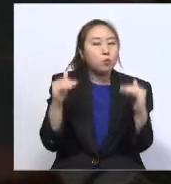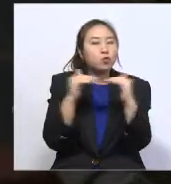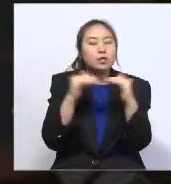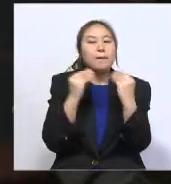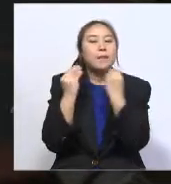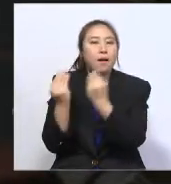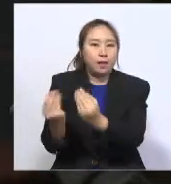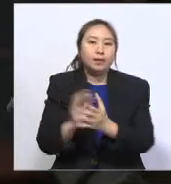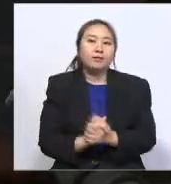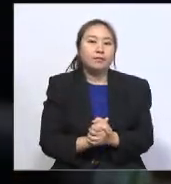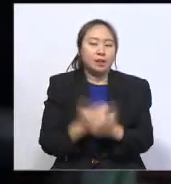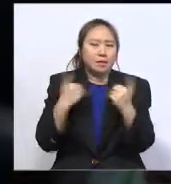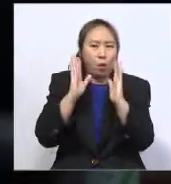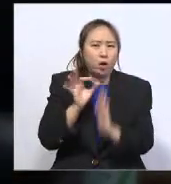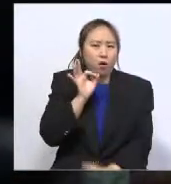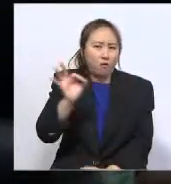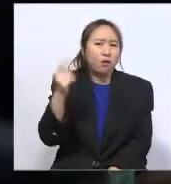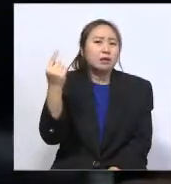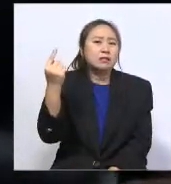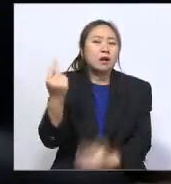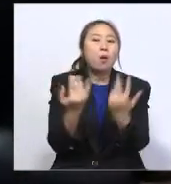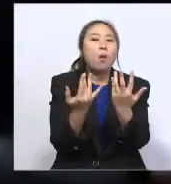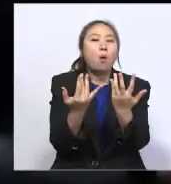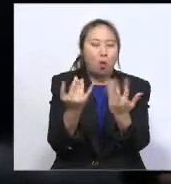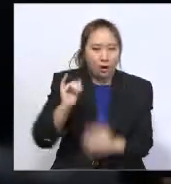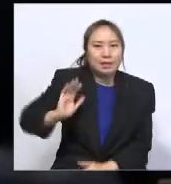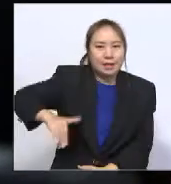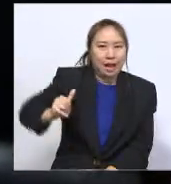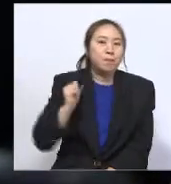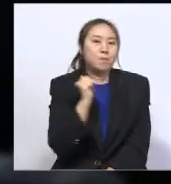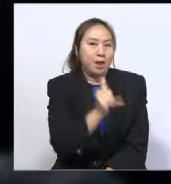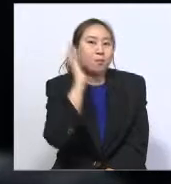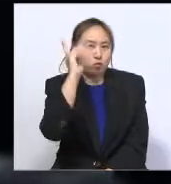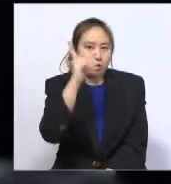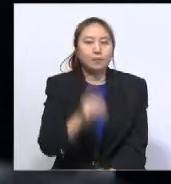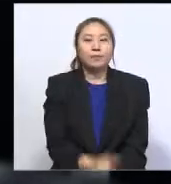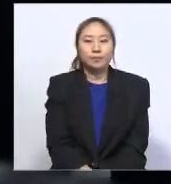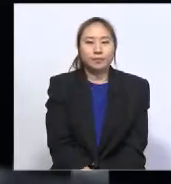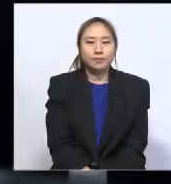ธรรมส่วนอีกหนึ่งคนที่ถูกร้องนะครับก็จะตามมาตามหมายเรียกอีกทีในวันพรุ่งนี้ครับ